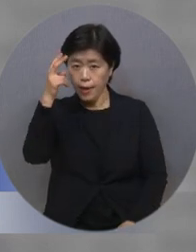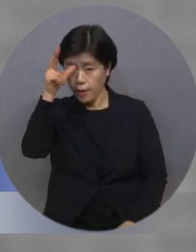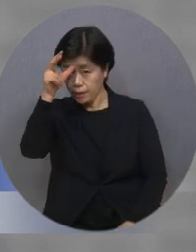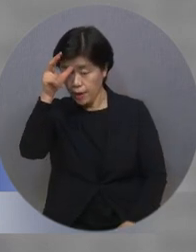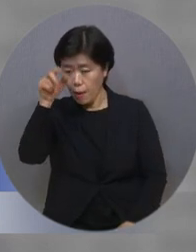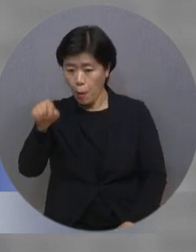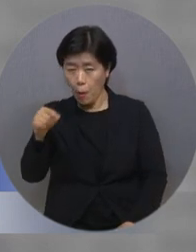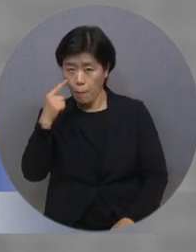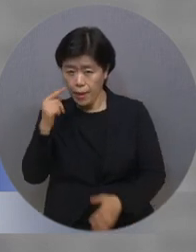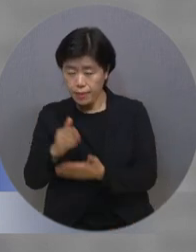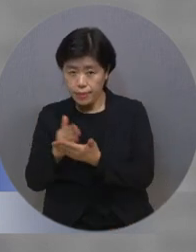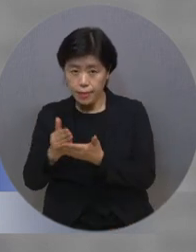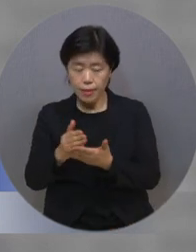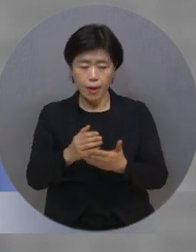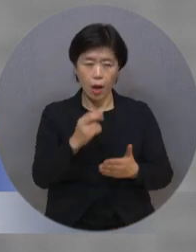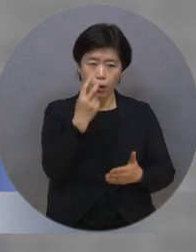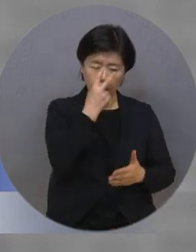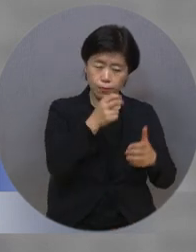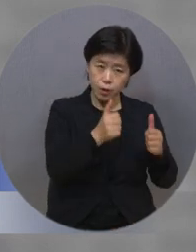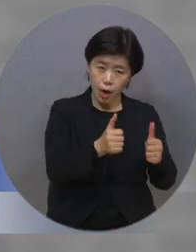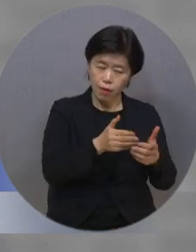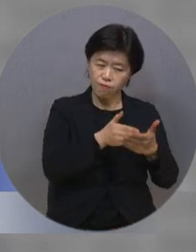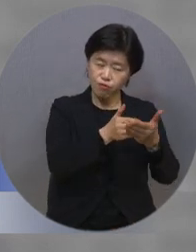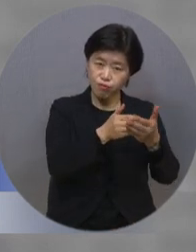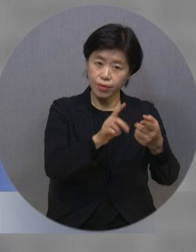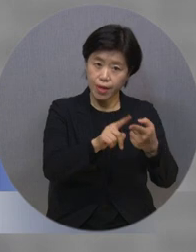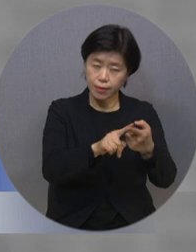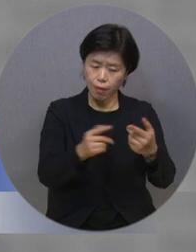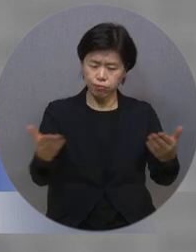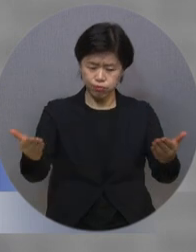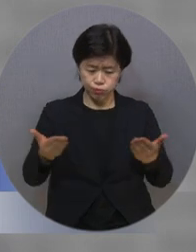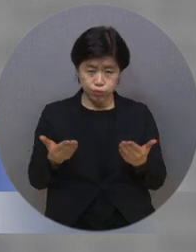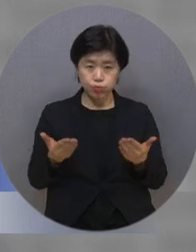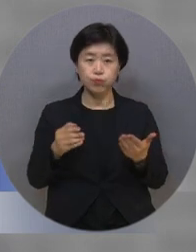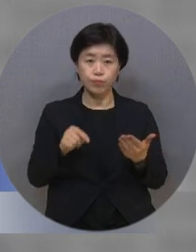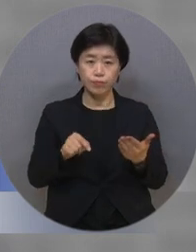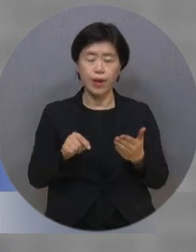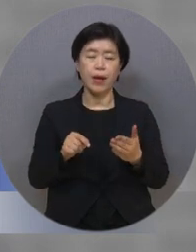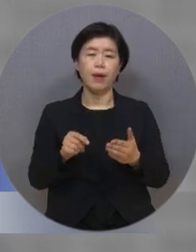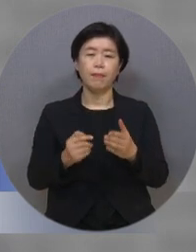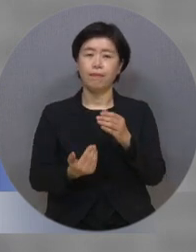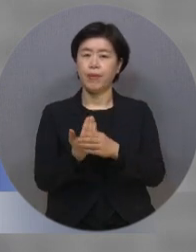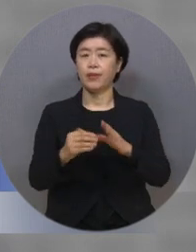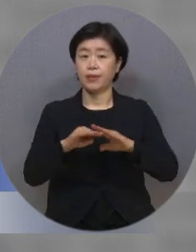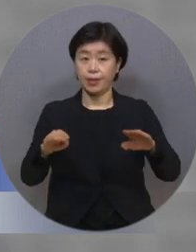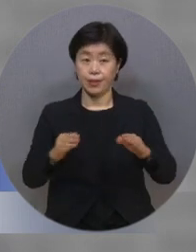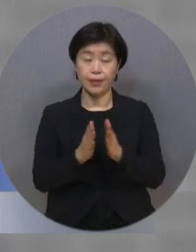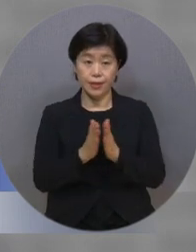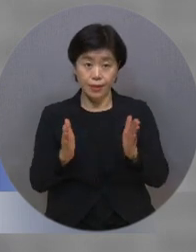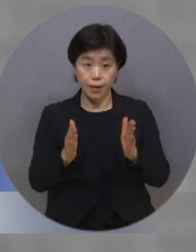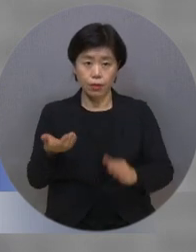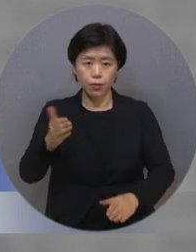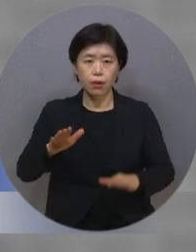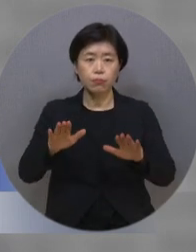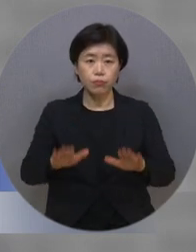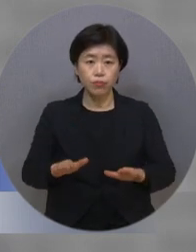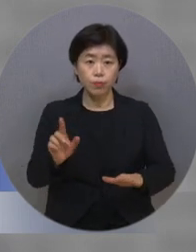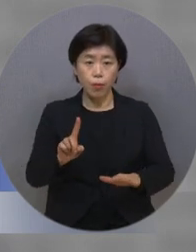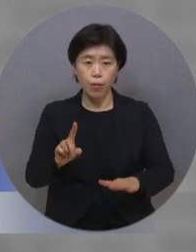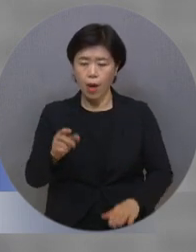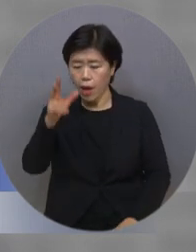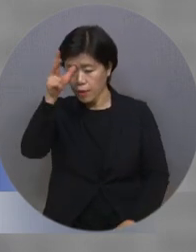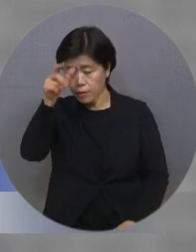판단과 검사의 기소 여부 판단을 모두 받아 사건이 처리됐다면 이제는 경찰의 판단만으로